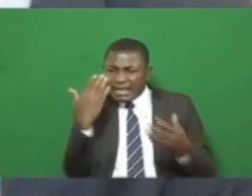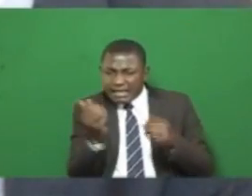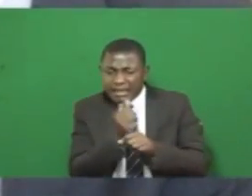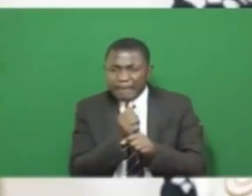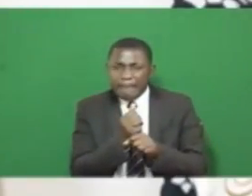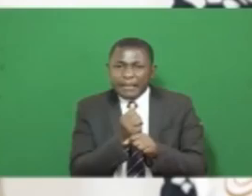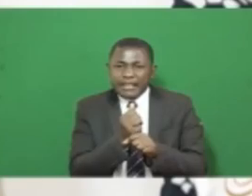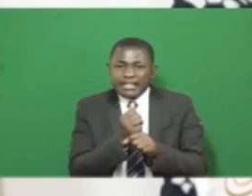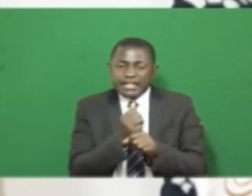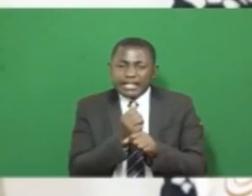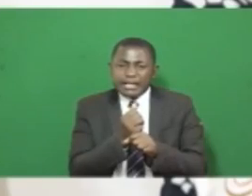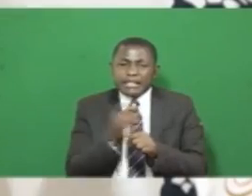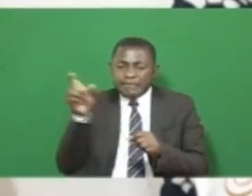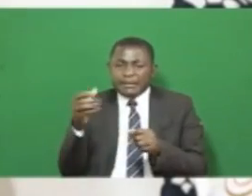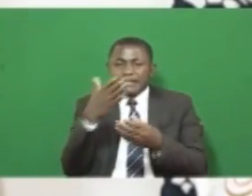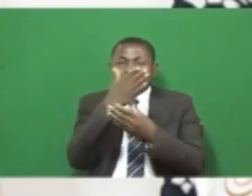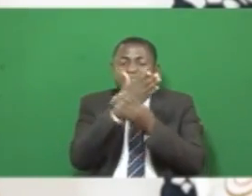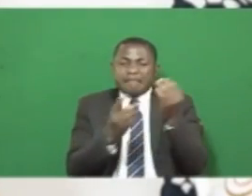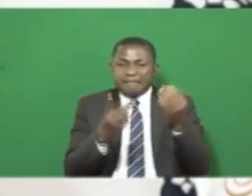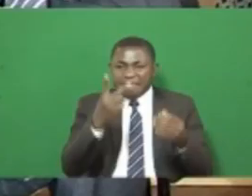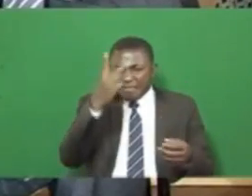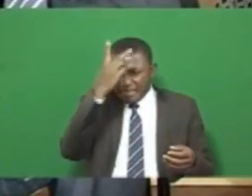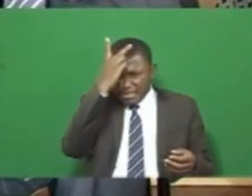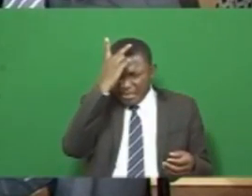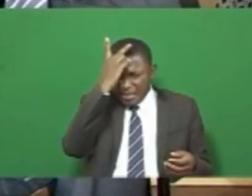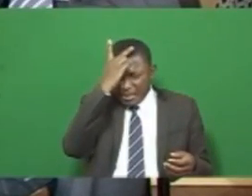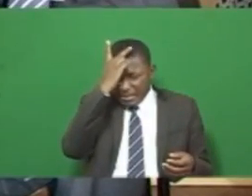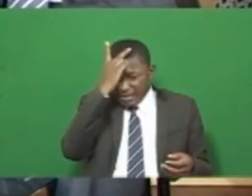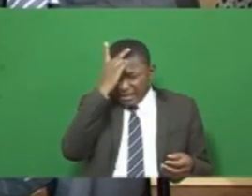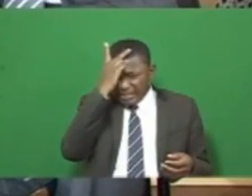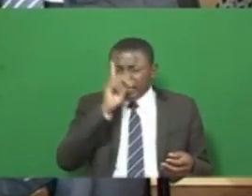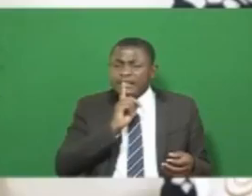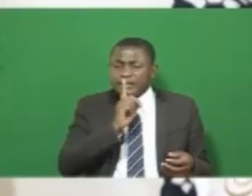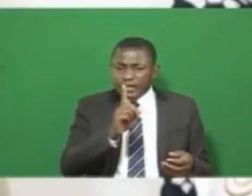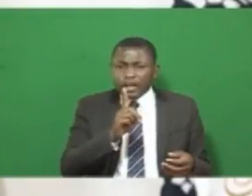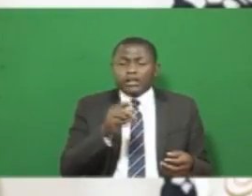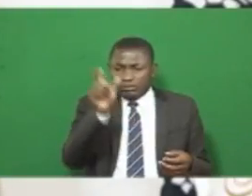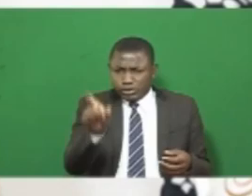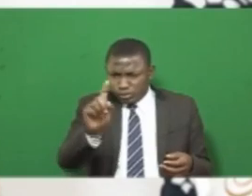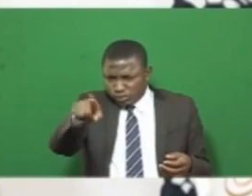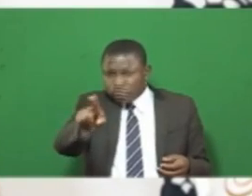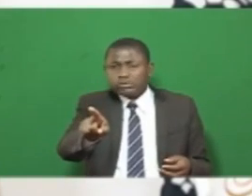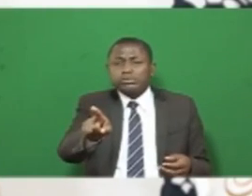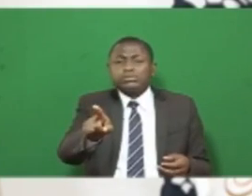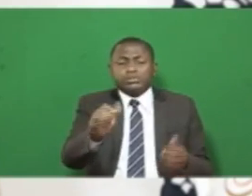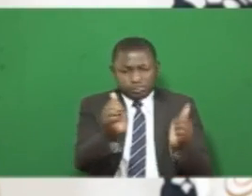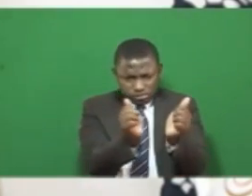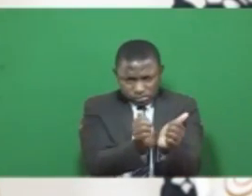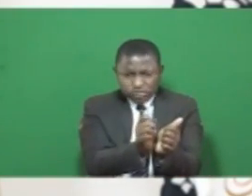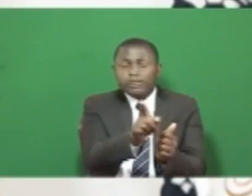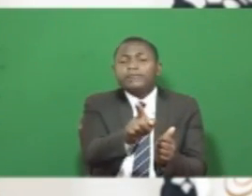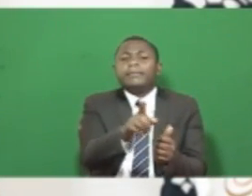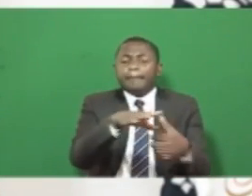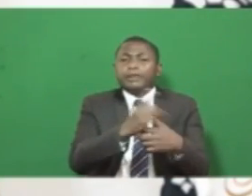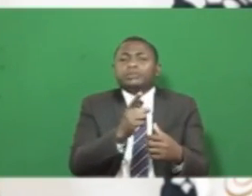yake haatiye mutema usina basa waive mumvuri. Anotoda kuti munhu yasungwe. Ende anenge aitoziya kuti munhu aita